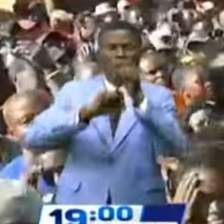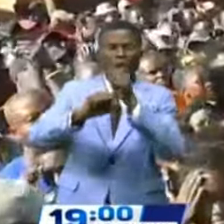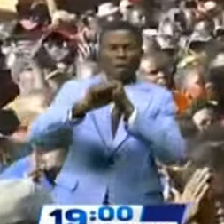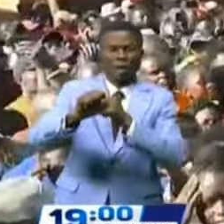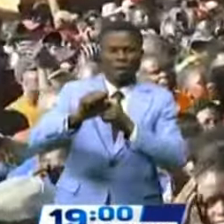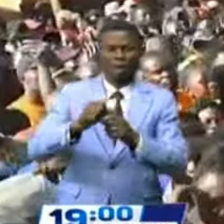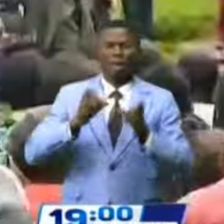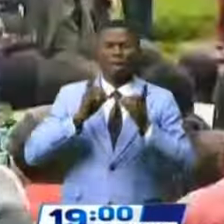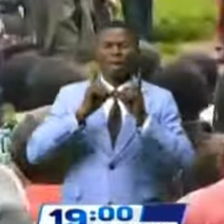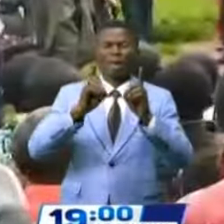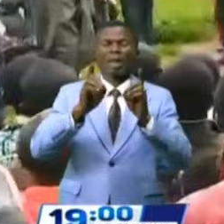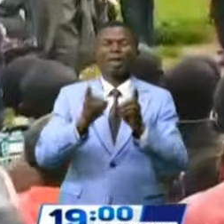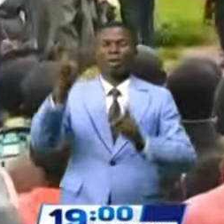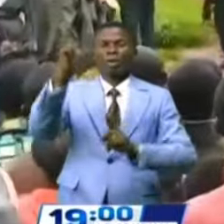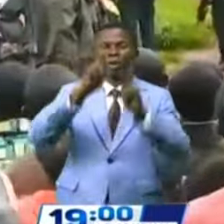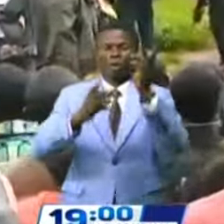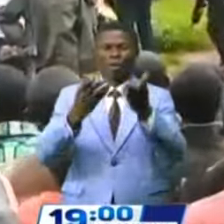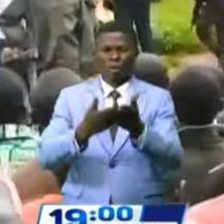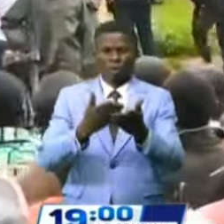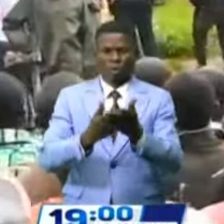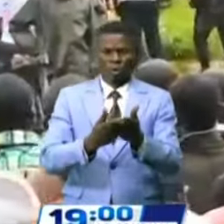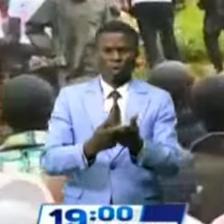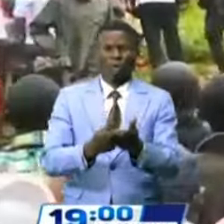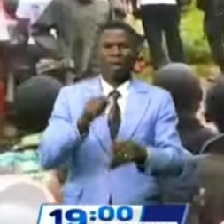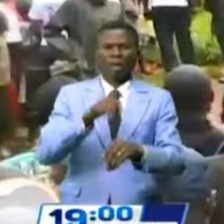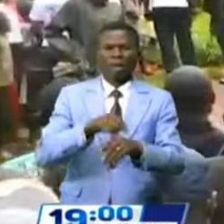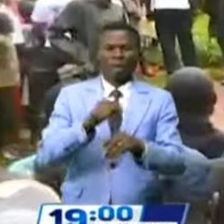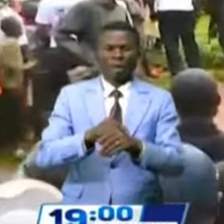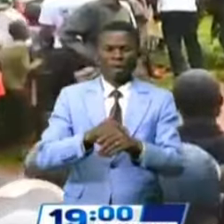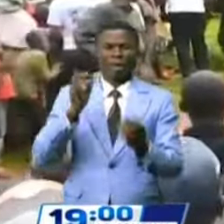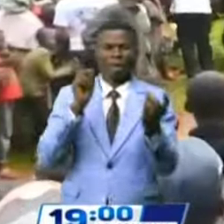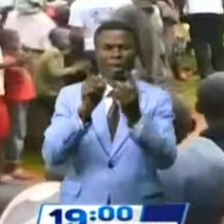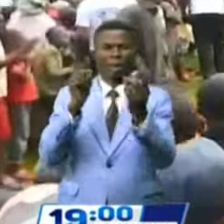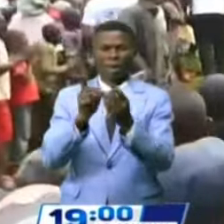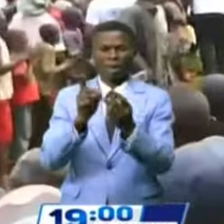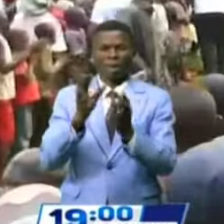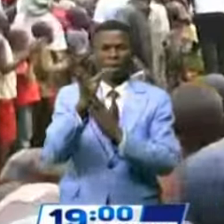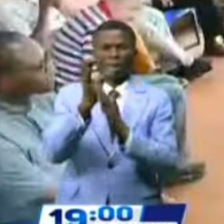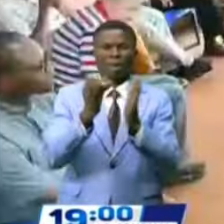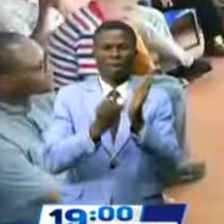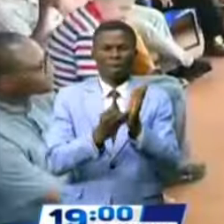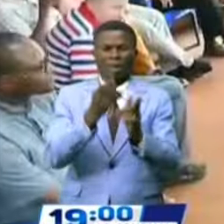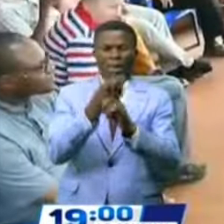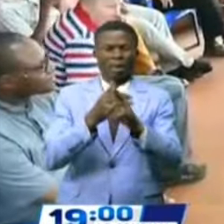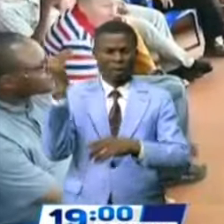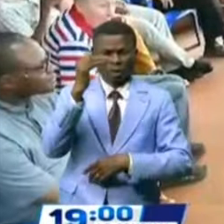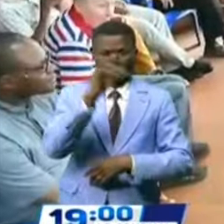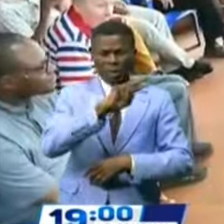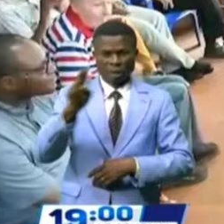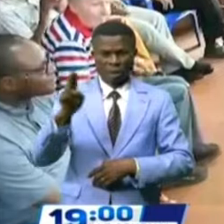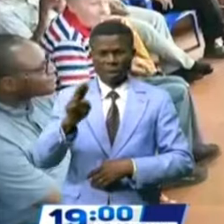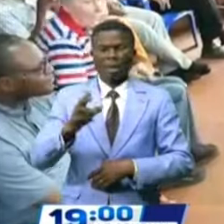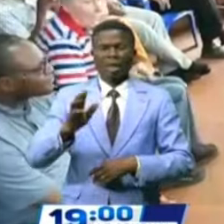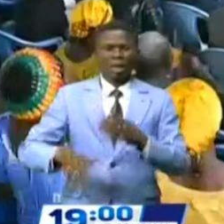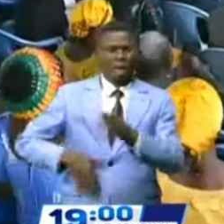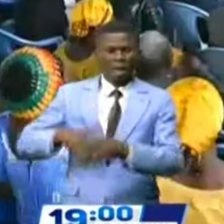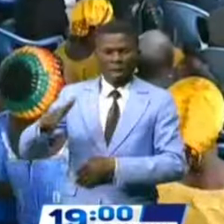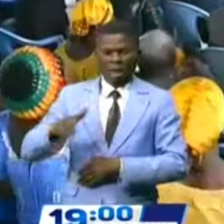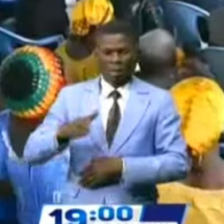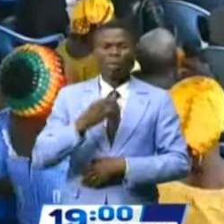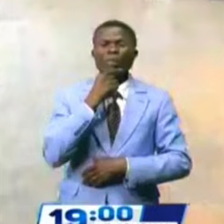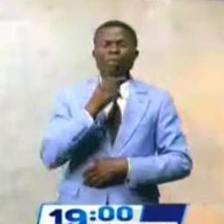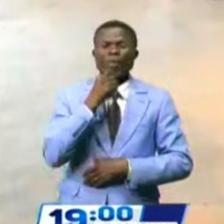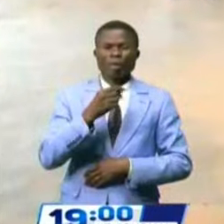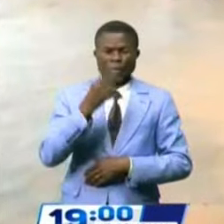Après le meeting populaire, arrive le ratissage de proximité le jeudi 7 décembre 2023 avec ses prêtres catholiques, les